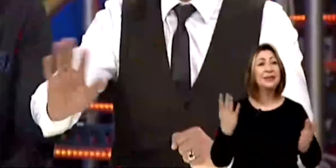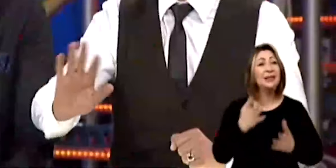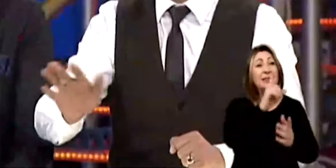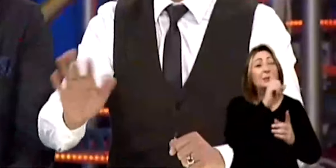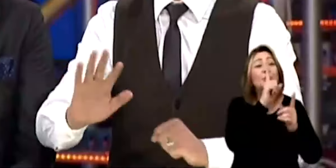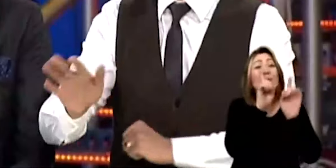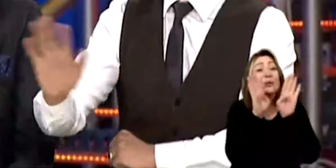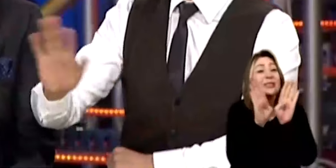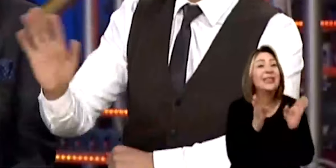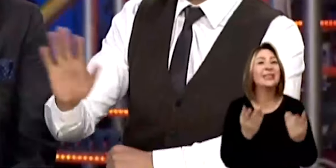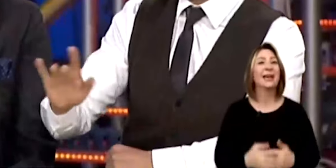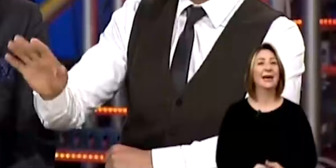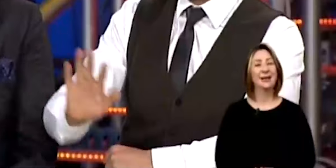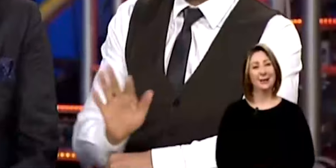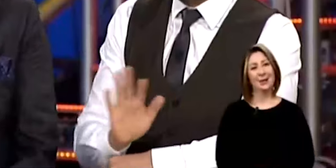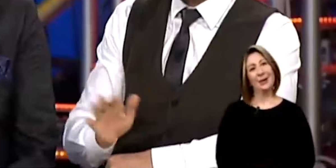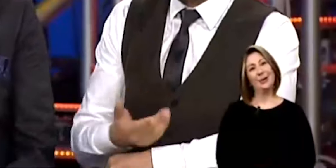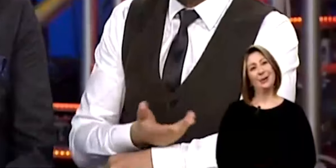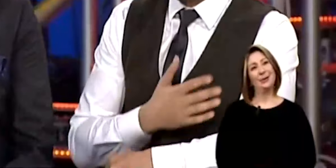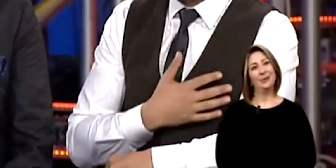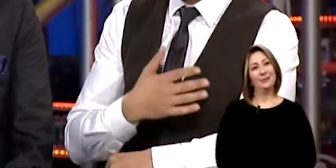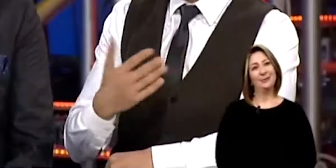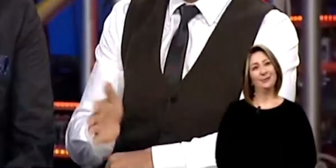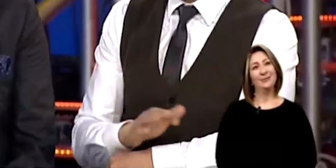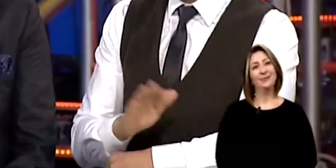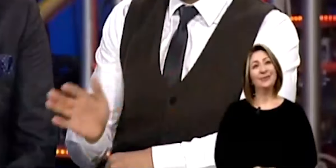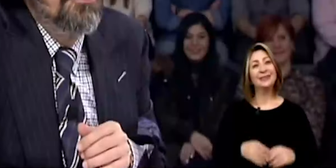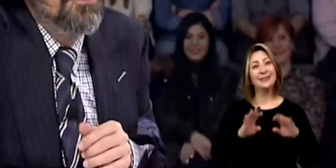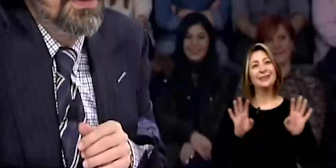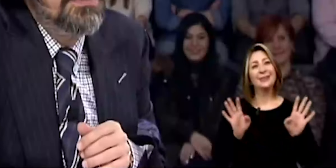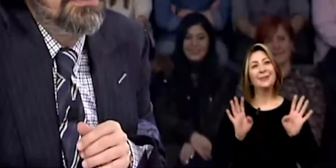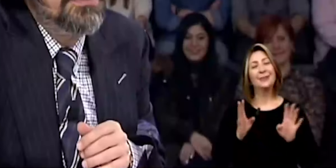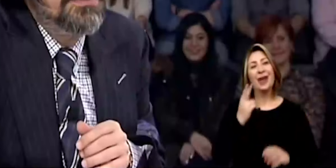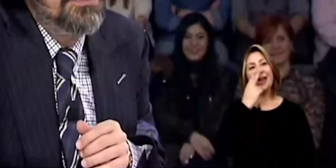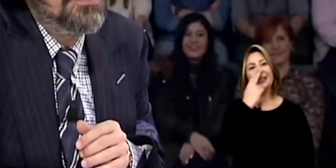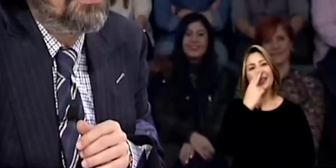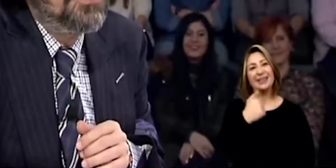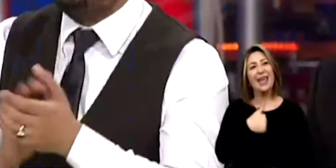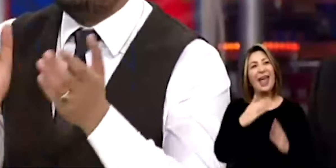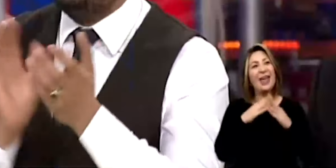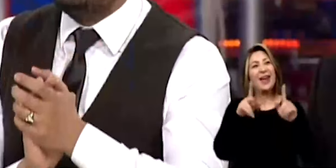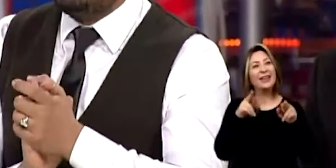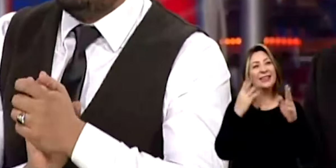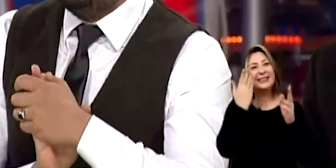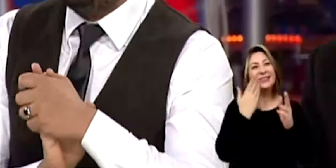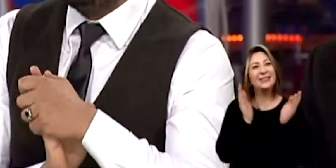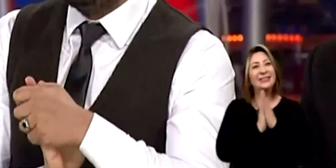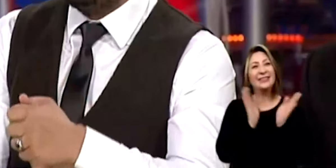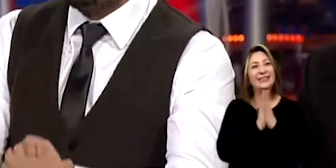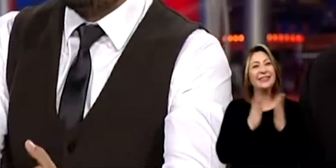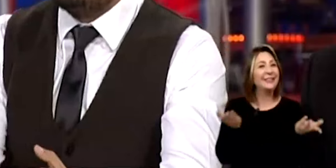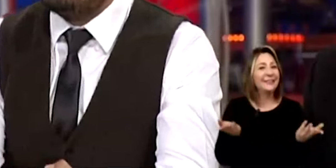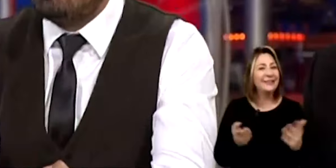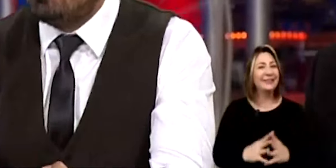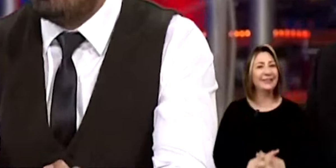sen niçin böyle yapıyorsun? Yani. Evet. Tamam ben... alışkanlık. Evde de böyle izliyorum. Hayır, hemen çok güzel. Ne